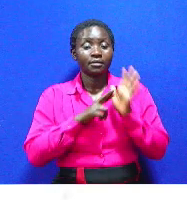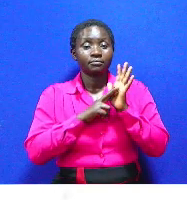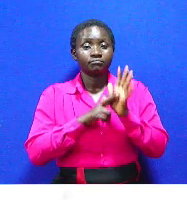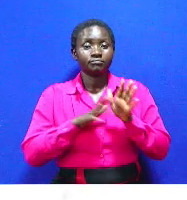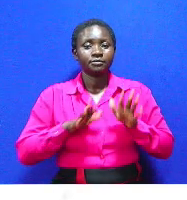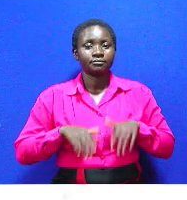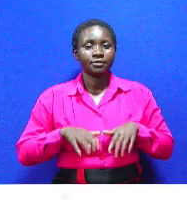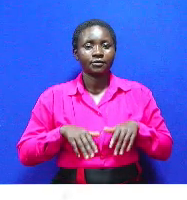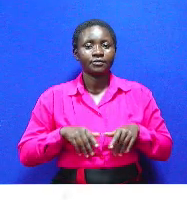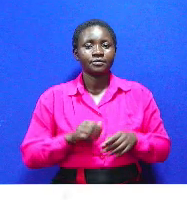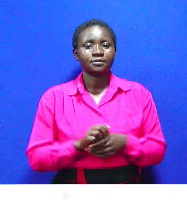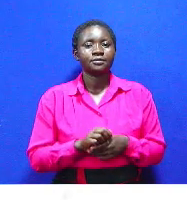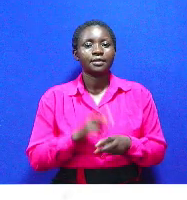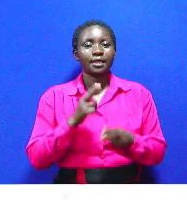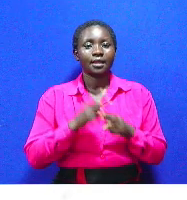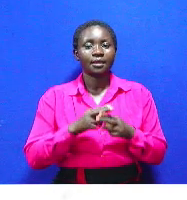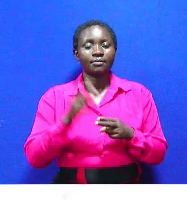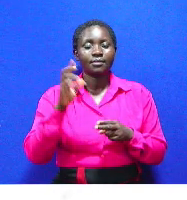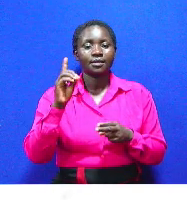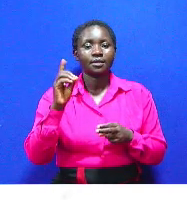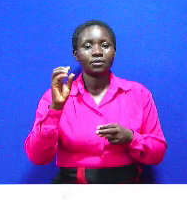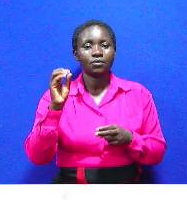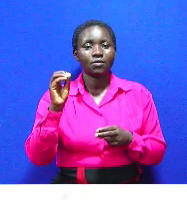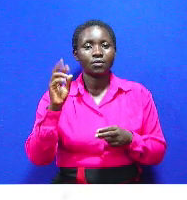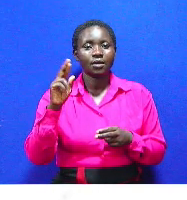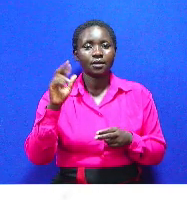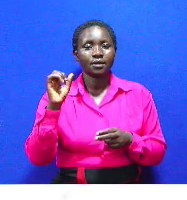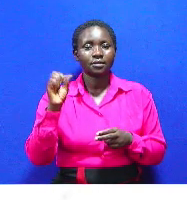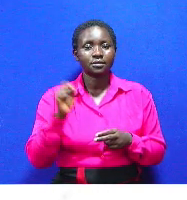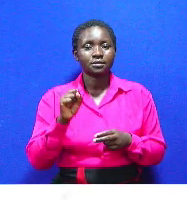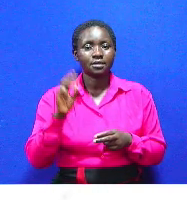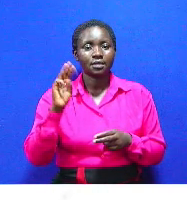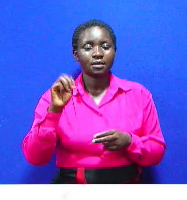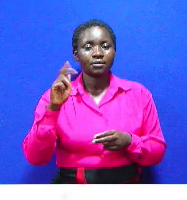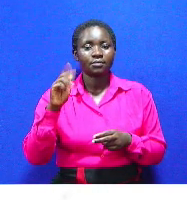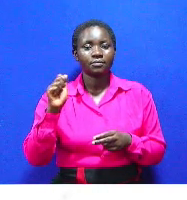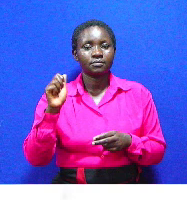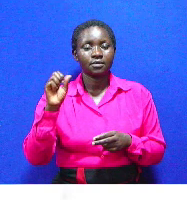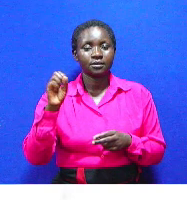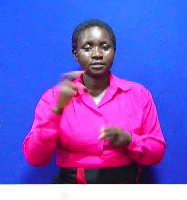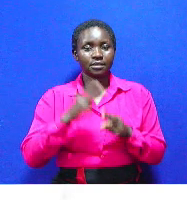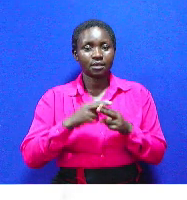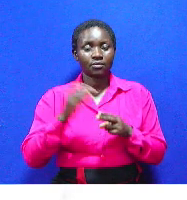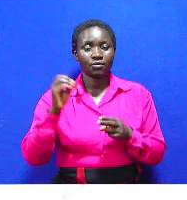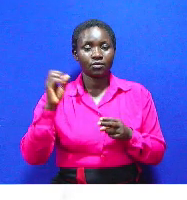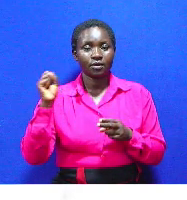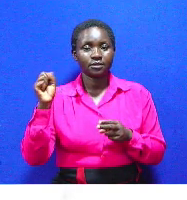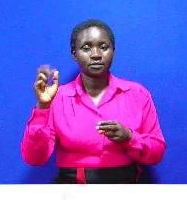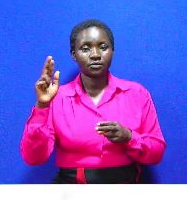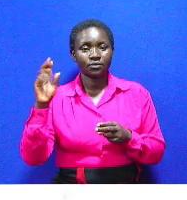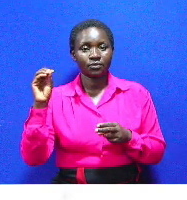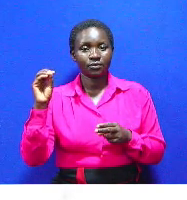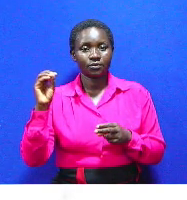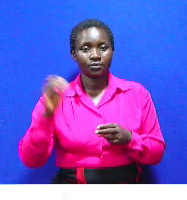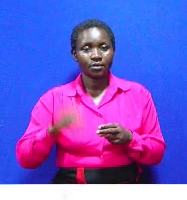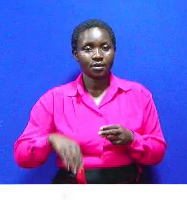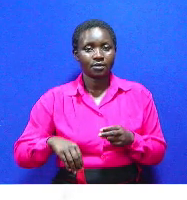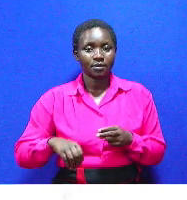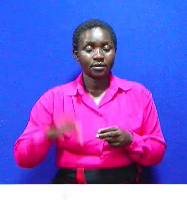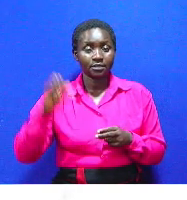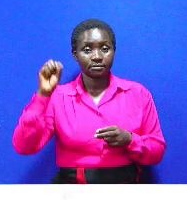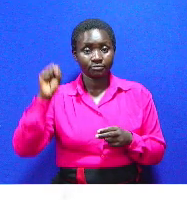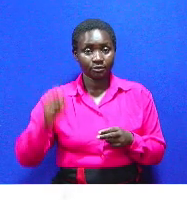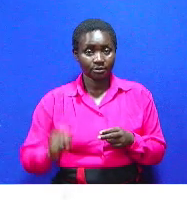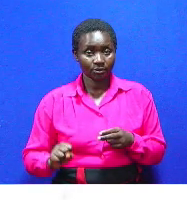ya Kisii Dori Saburi na baigo umobunge Silvana Sosoro kuru asensemo ya South Mugrango